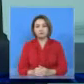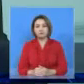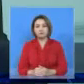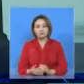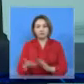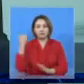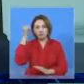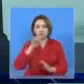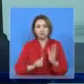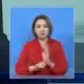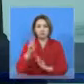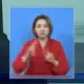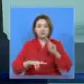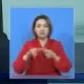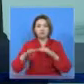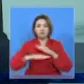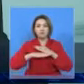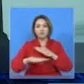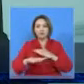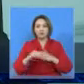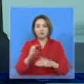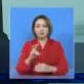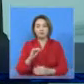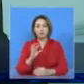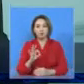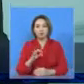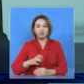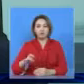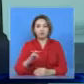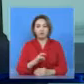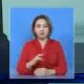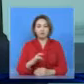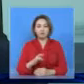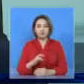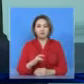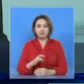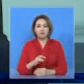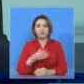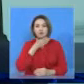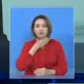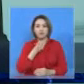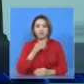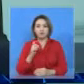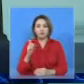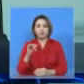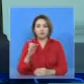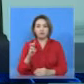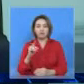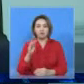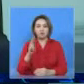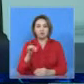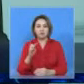прошлом году начато строительство полигонов ТБО в районных центрах Мартук, Хобда,